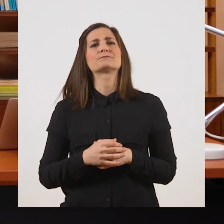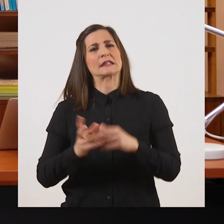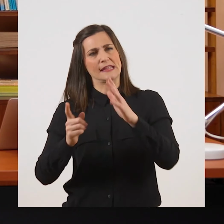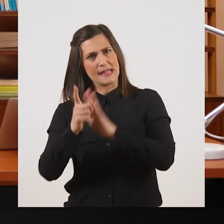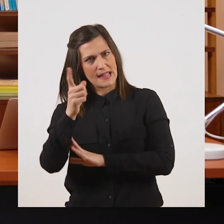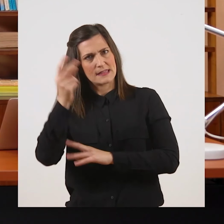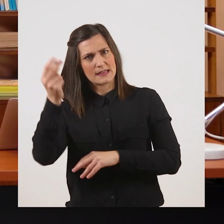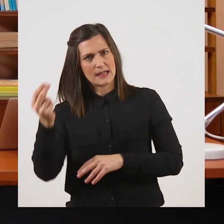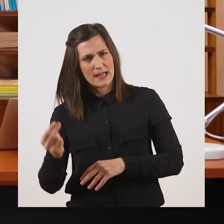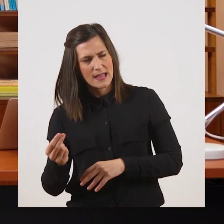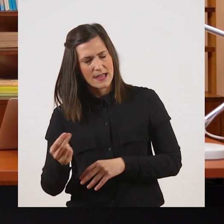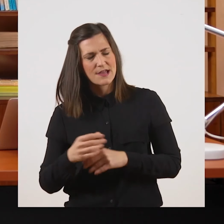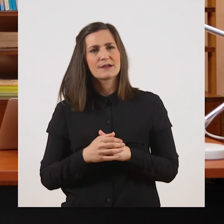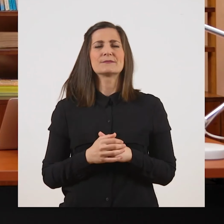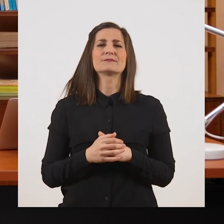11,